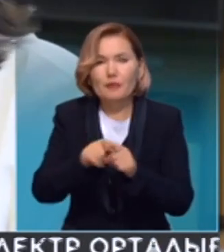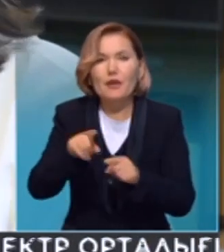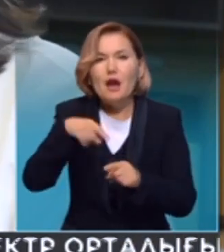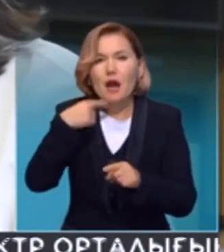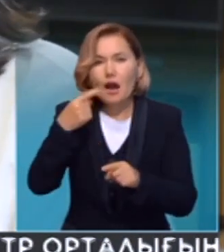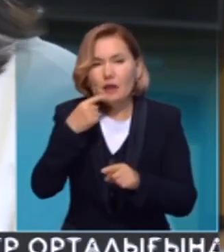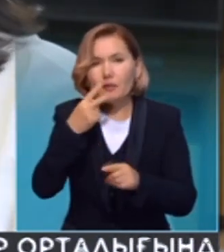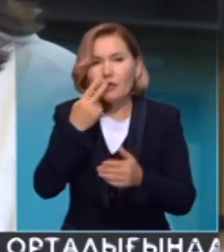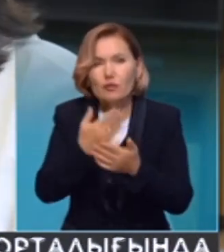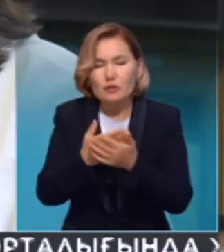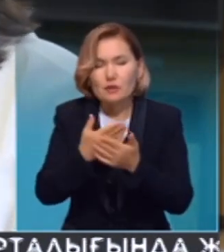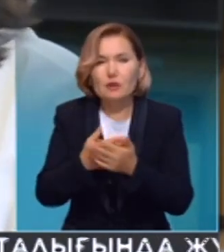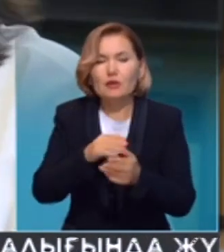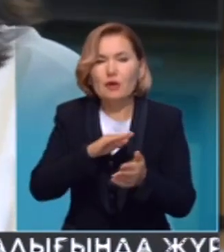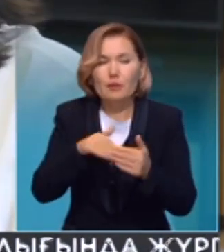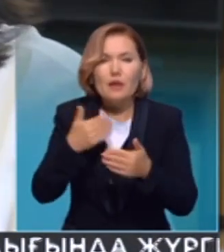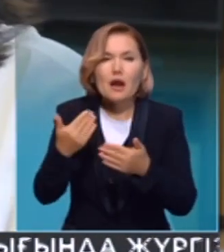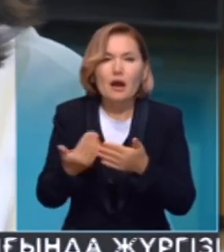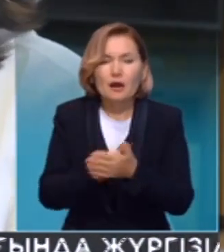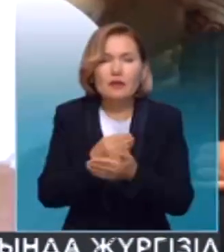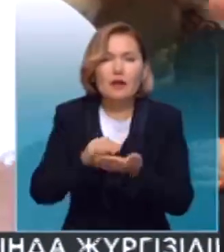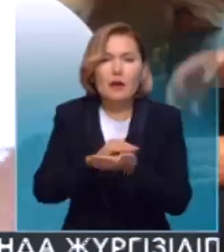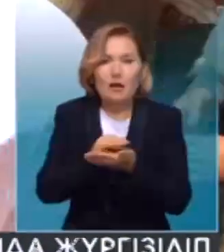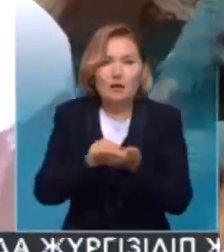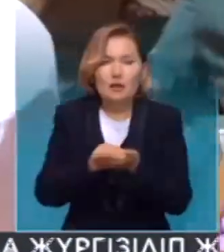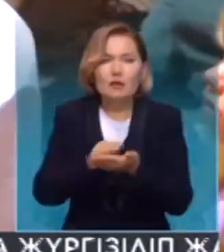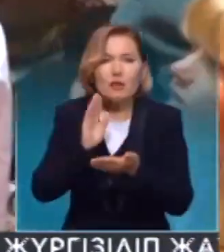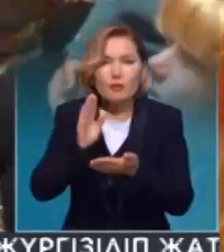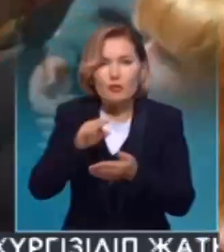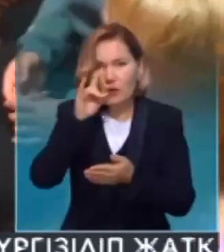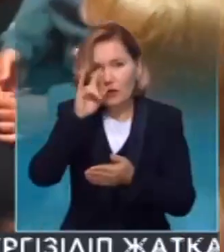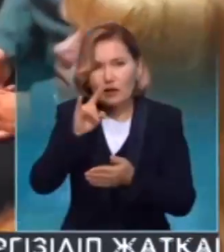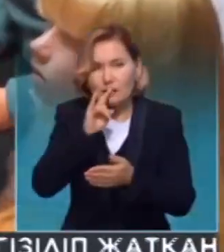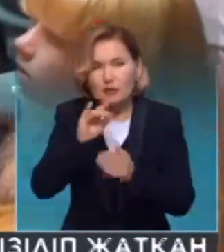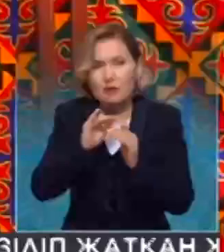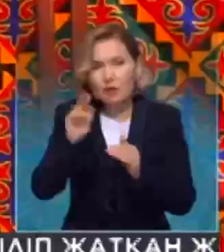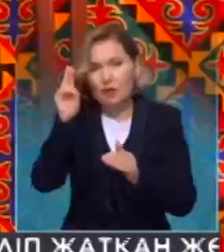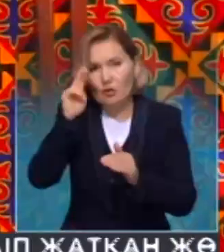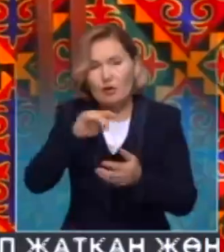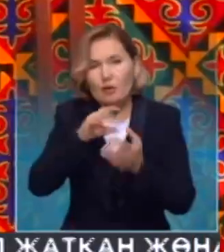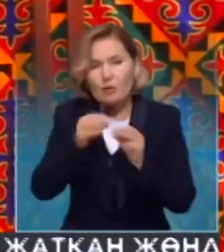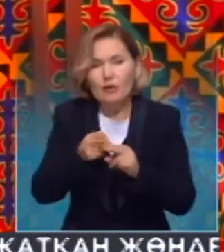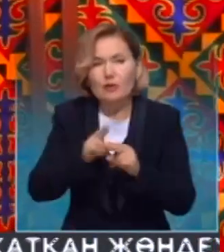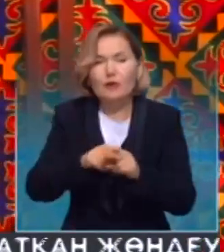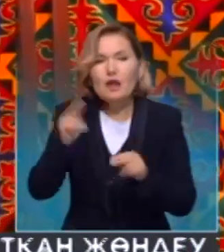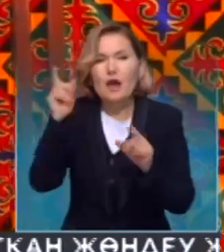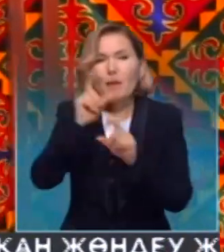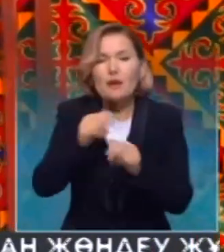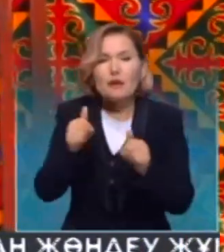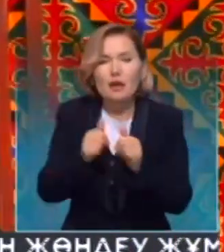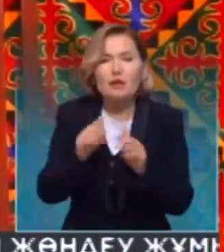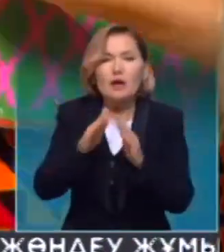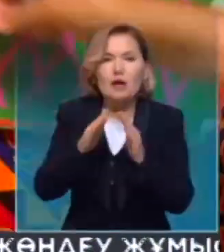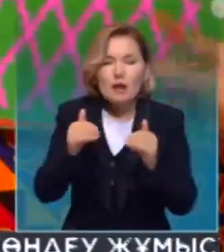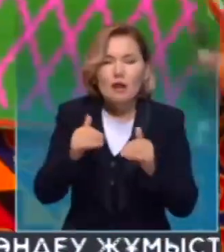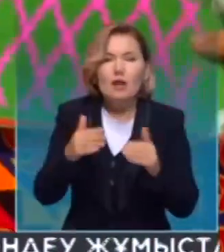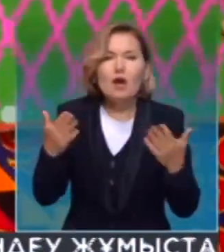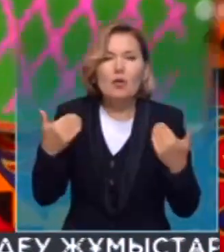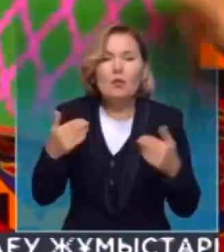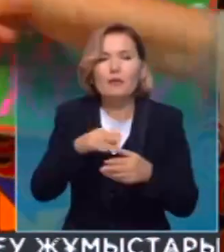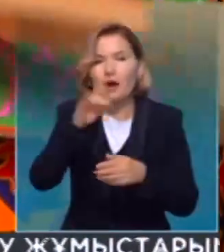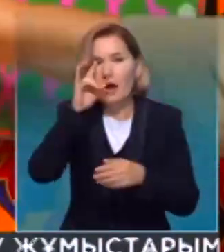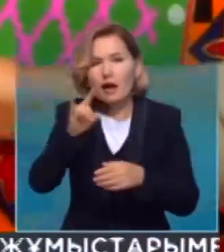айтып, көрсетіп, одан кейін қайталатқызып отырғызам. Оқушылар өздері тұратын отбасында ғана емес, мектеп жанындағы лагерьге де барады. Ол